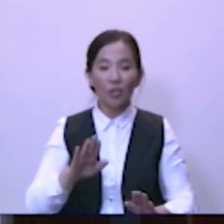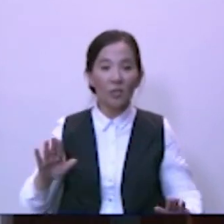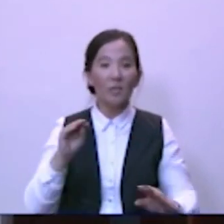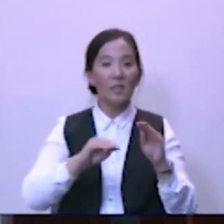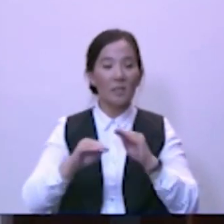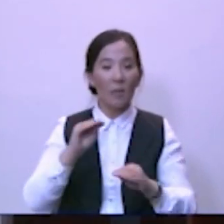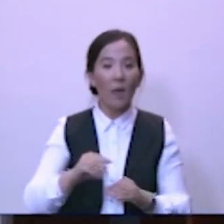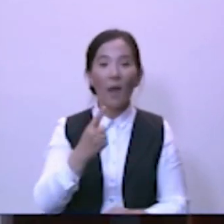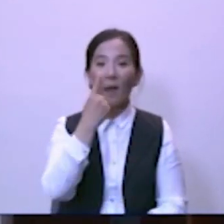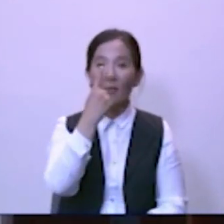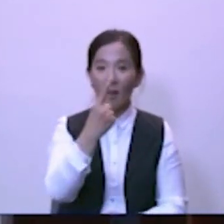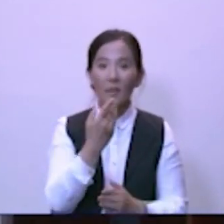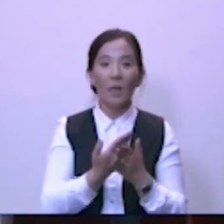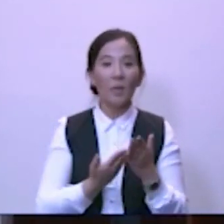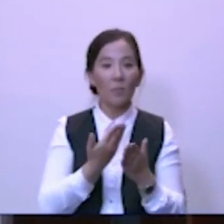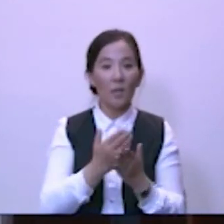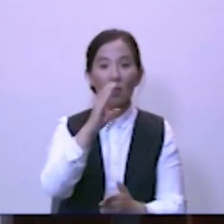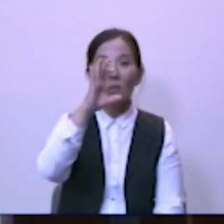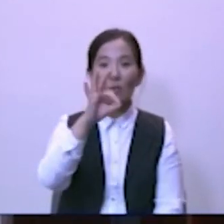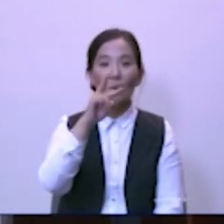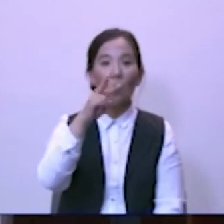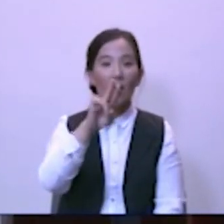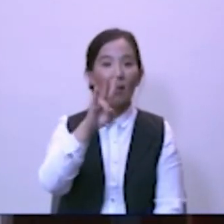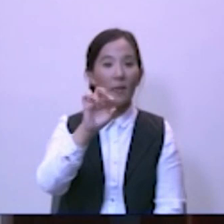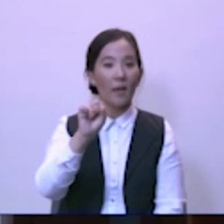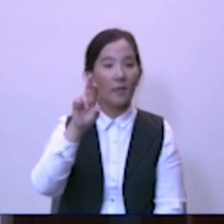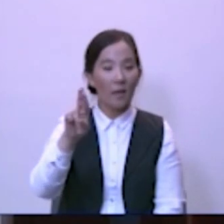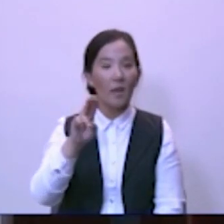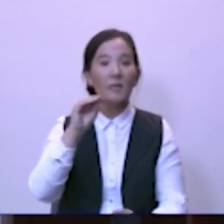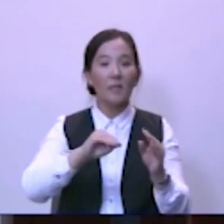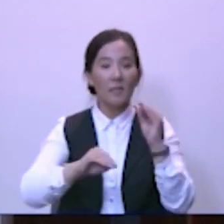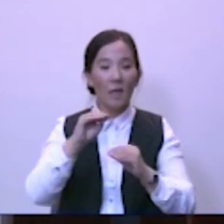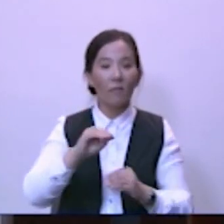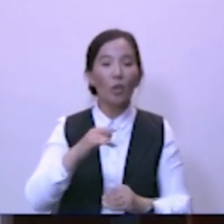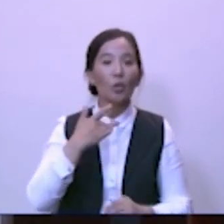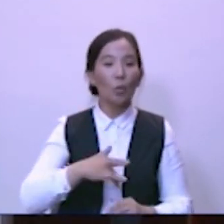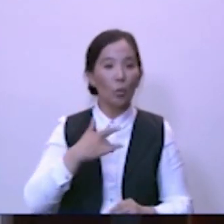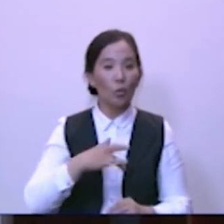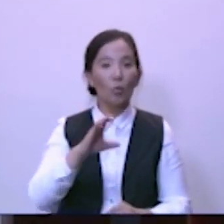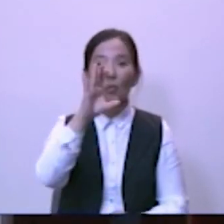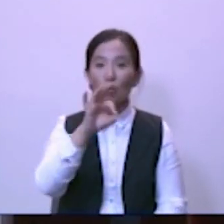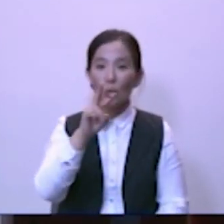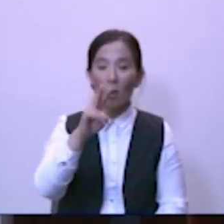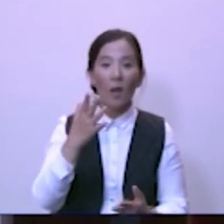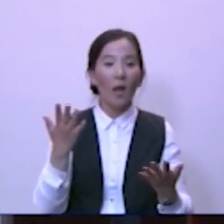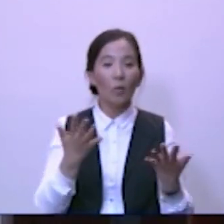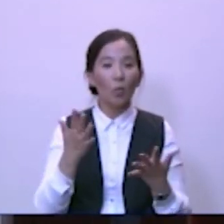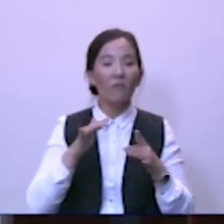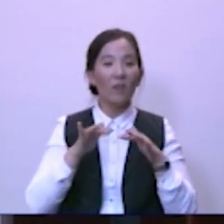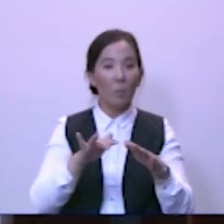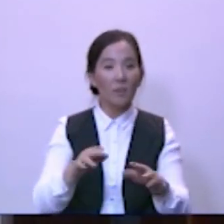кислот например соляные содержатся в составе желудочного сока которая вырабатывается для